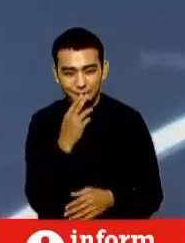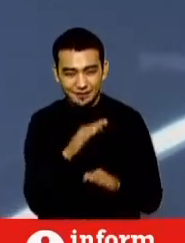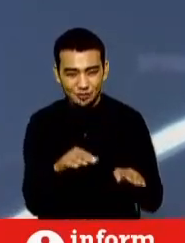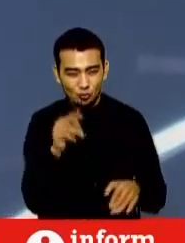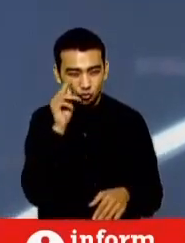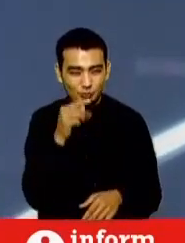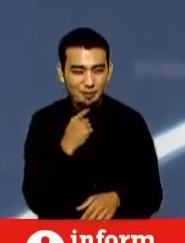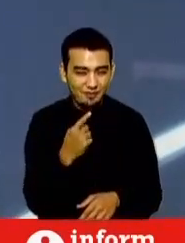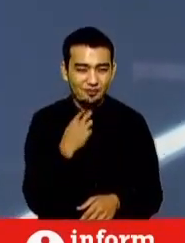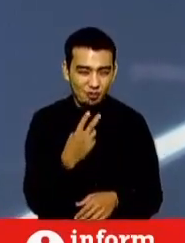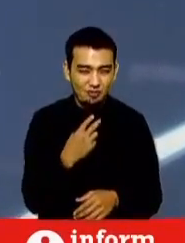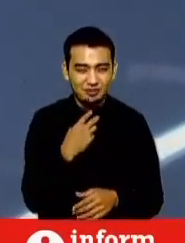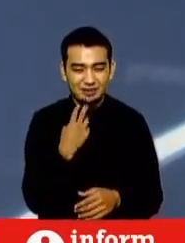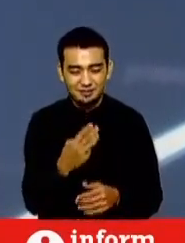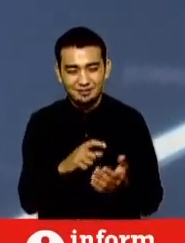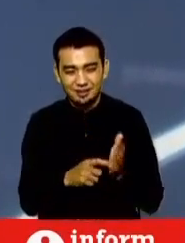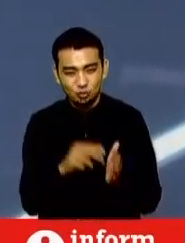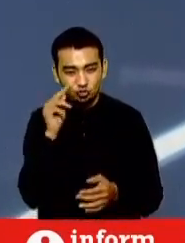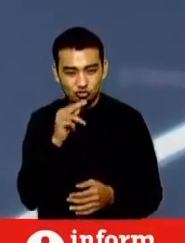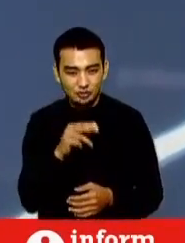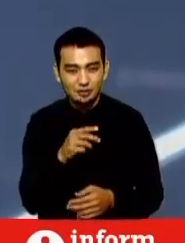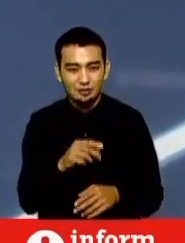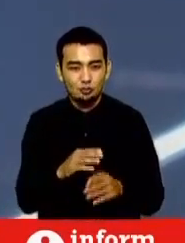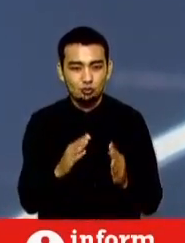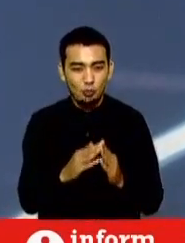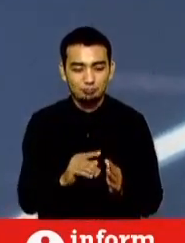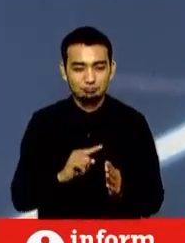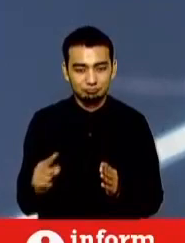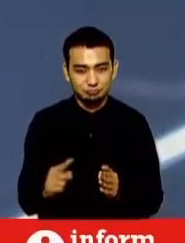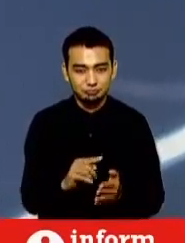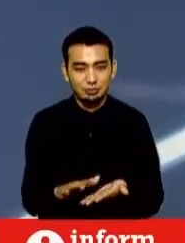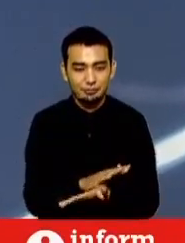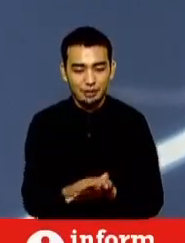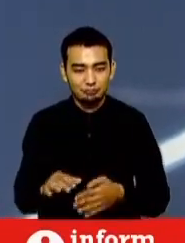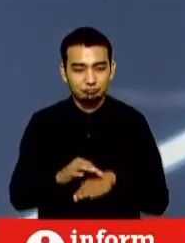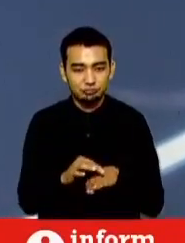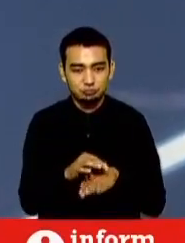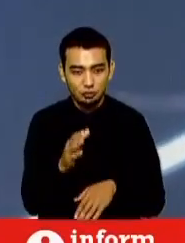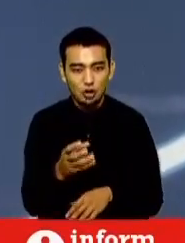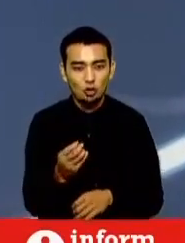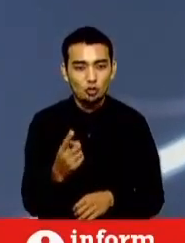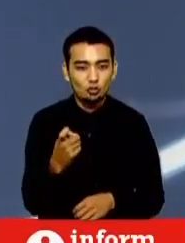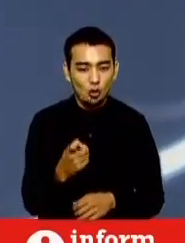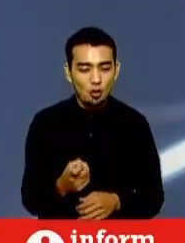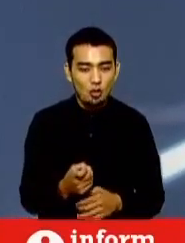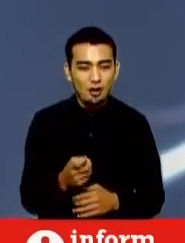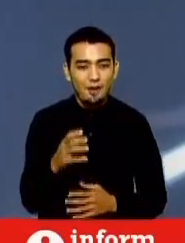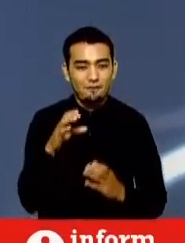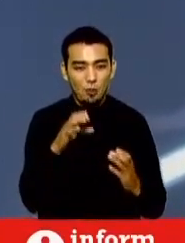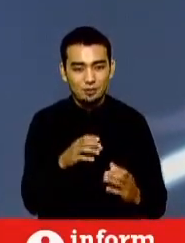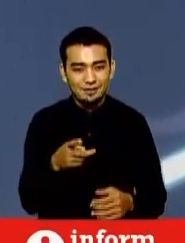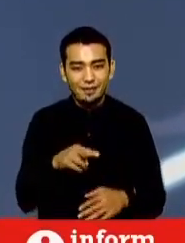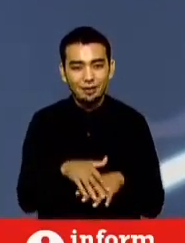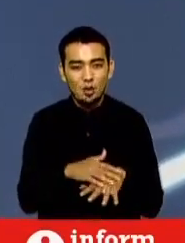okuşları bilim ordası men üy arasında tegin qatnaydı. Sonmen birge tağı da 100 qoğamdıq kölük qala halkın tasu üçün